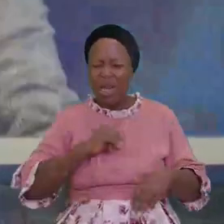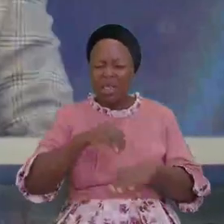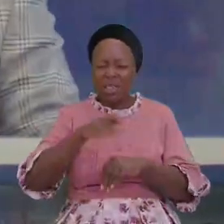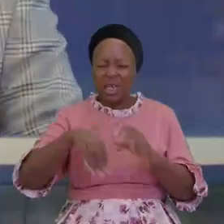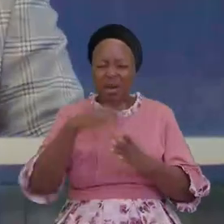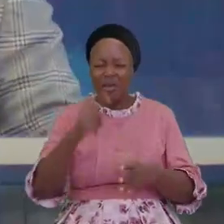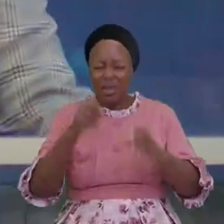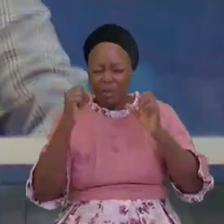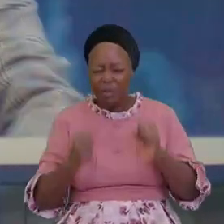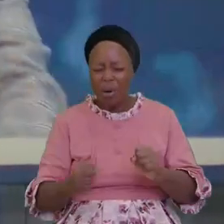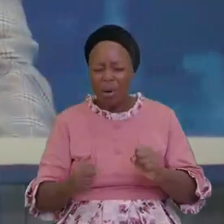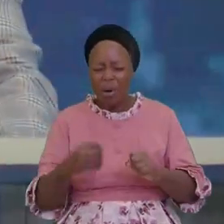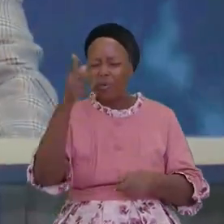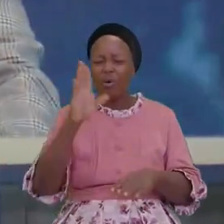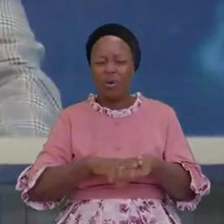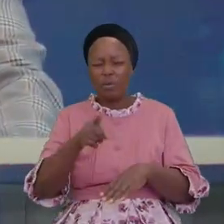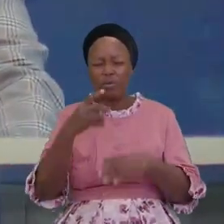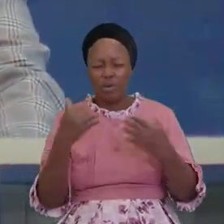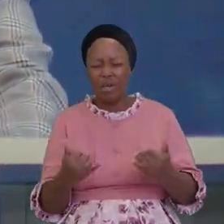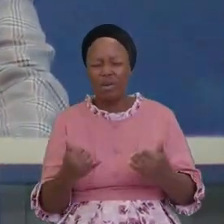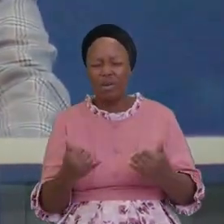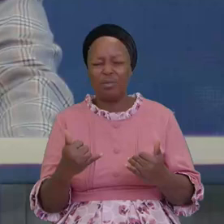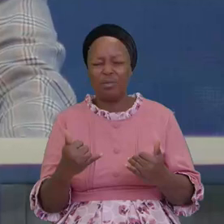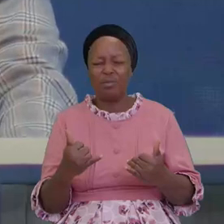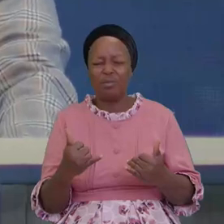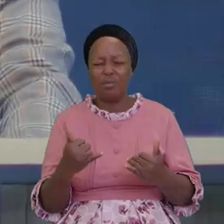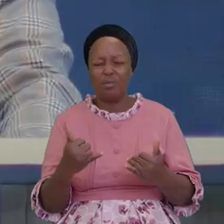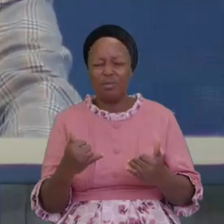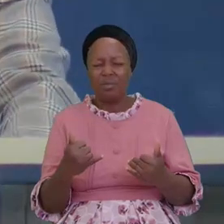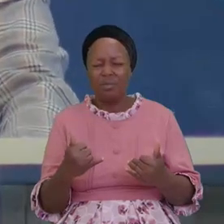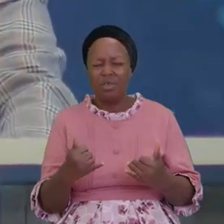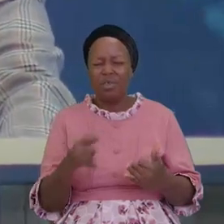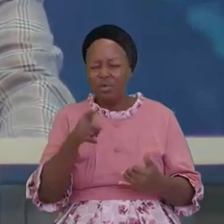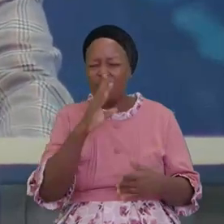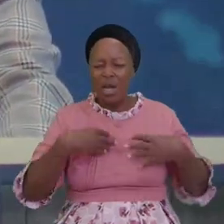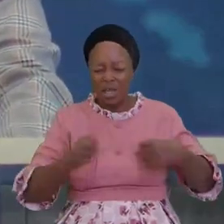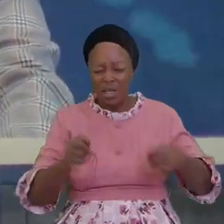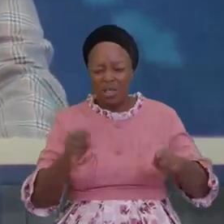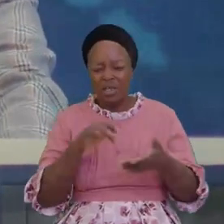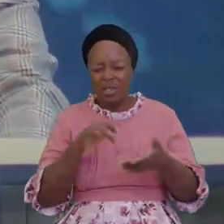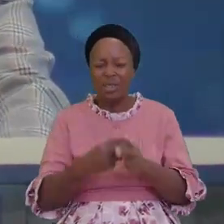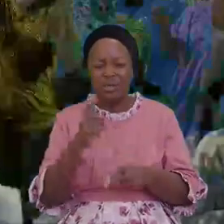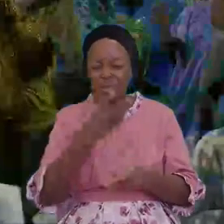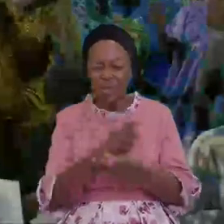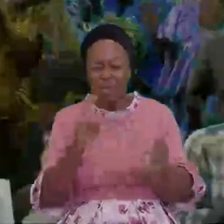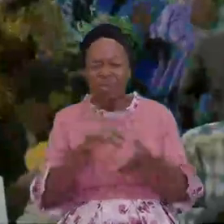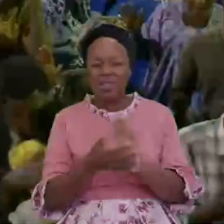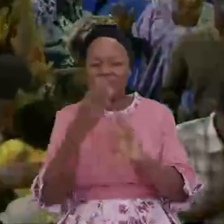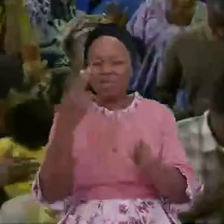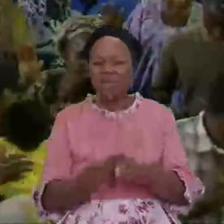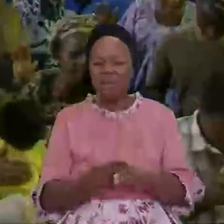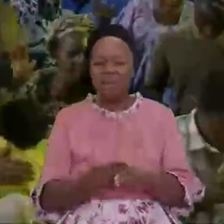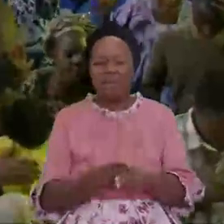tout malaise dans ton corps, j'envoie la puissance de Dieu sur toi maintenant. Tu es